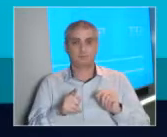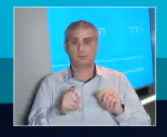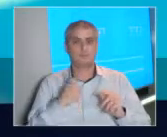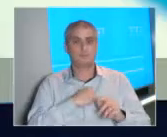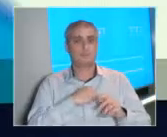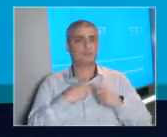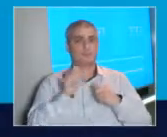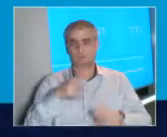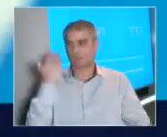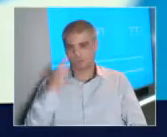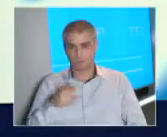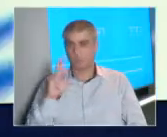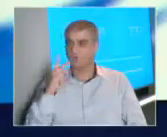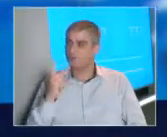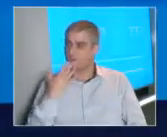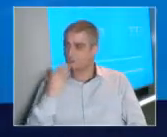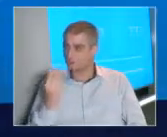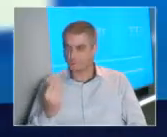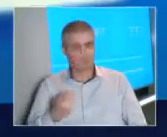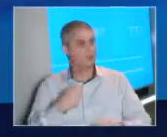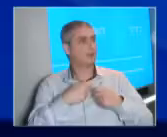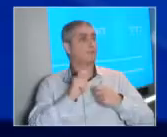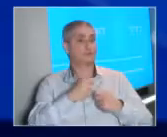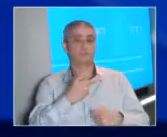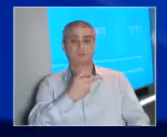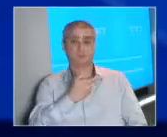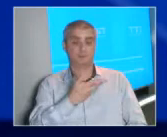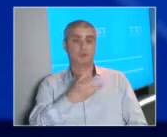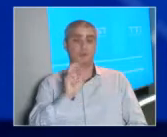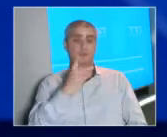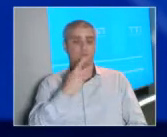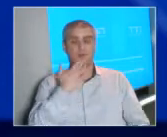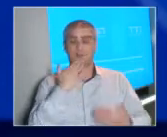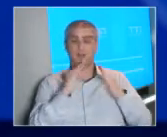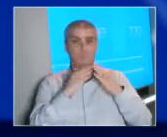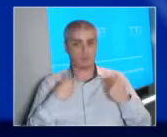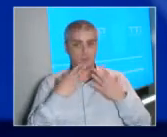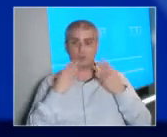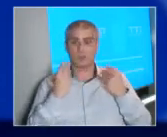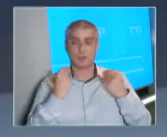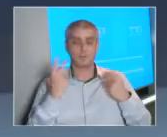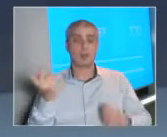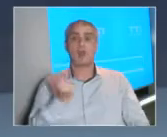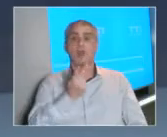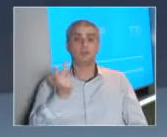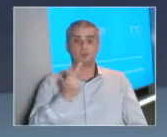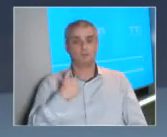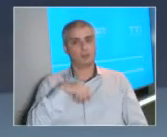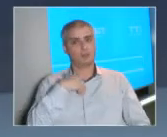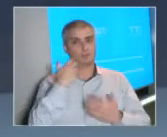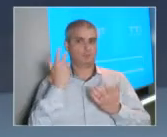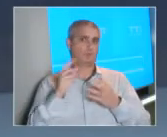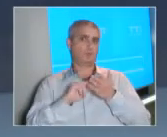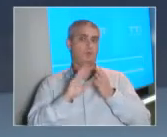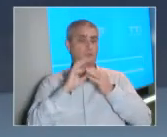בסדר גמור. חבר הכנסת לשעבר, רועי פולקמן, תודה. תודה רבה. חבר הכנסת עודד פורר, ישראל ביתנו, תודה רבה לשניכם. אנחנו מסכמים את